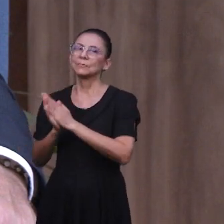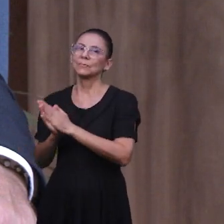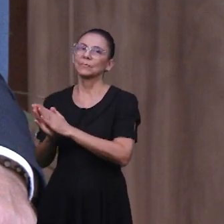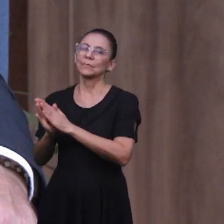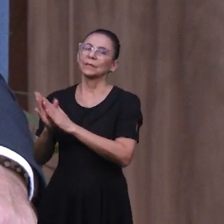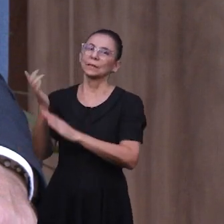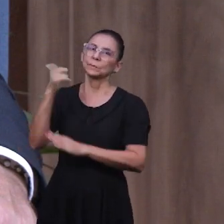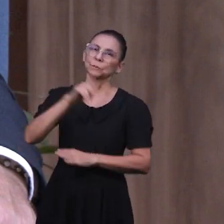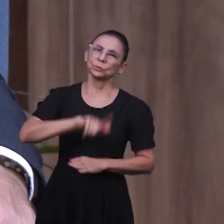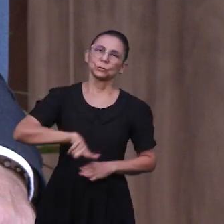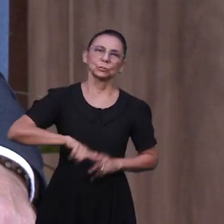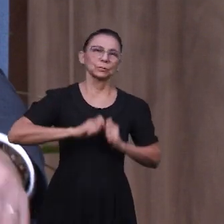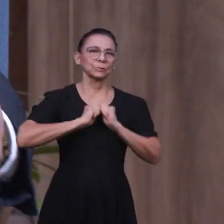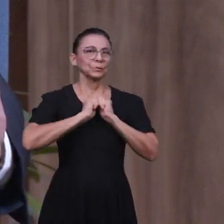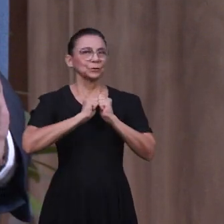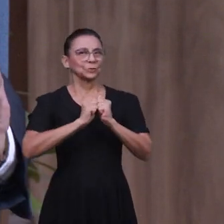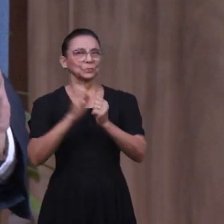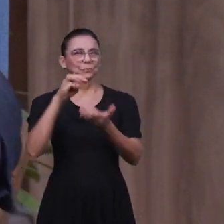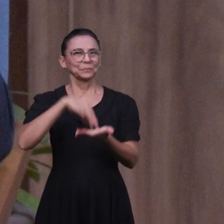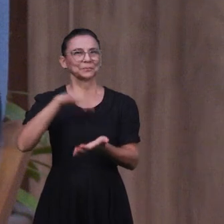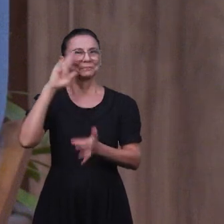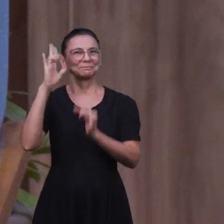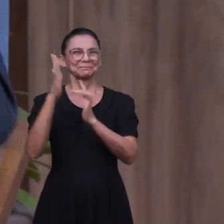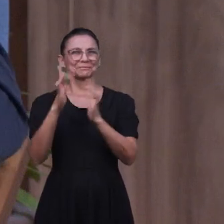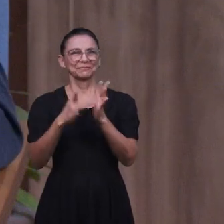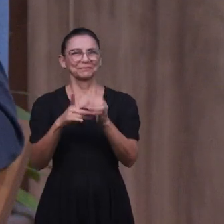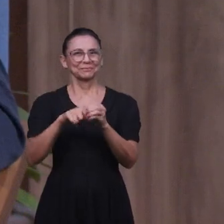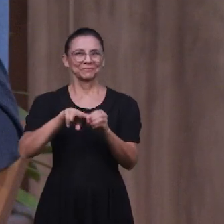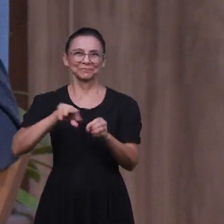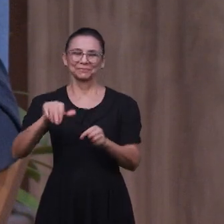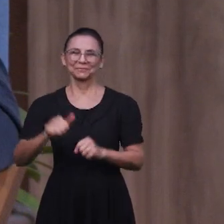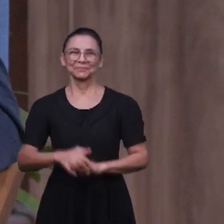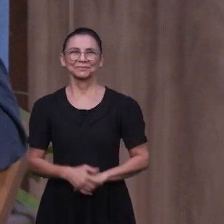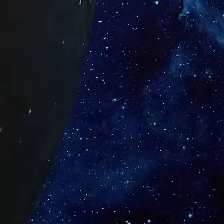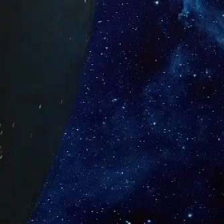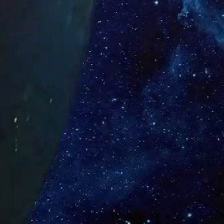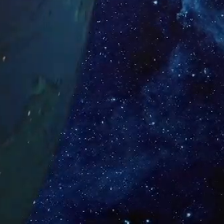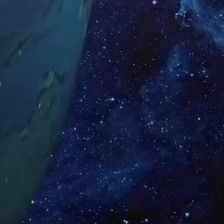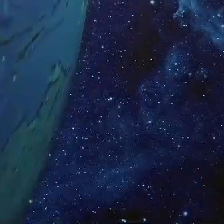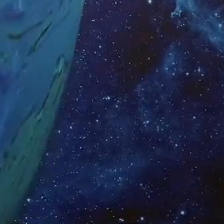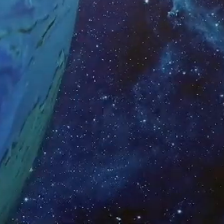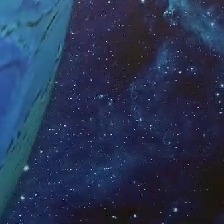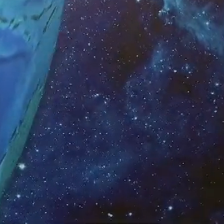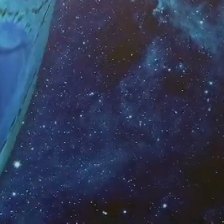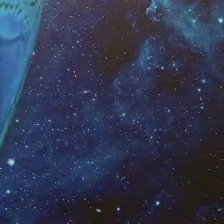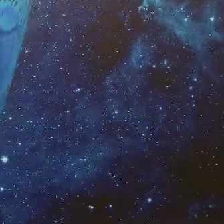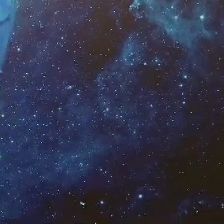nous serons ensemble encore une fois. Maranatha, le Seigneur Jésus vient.